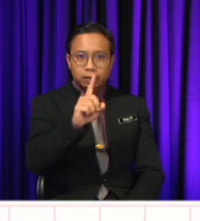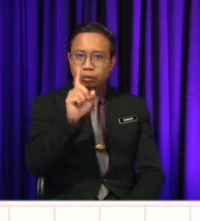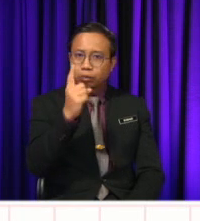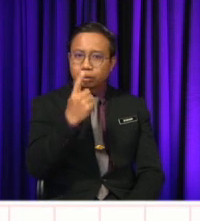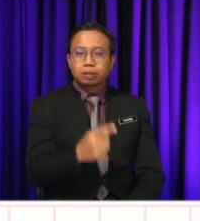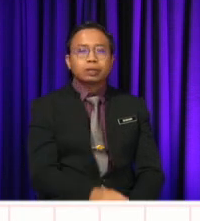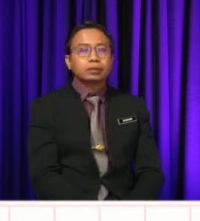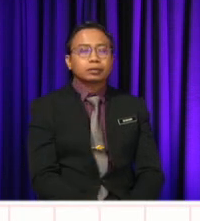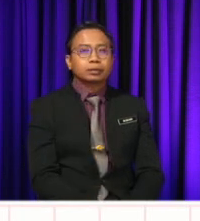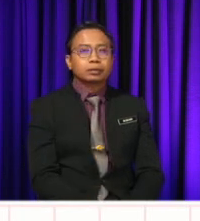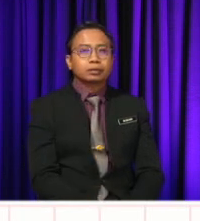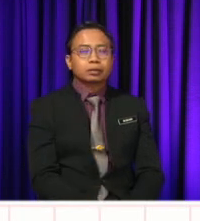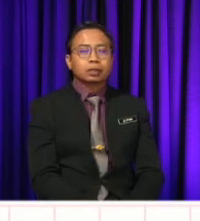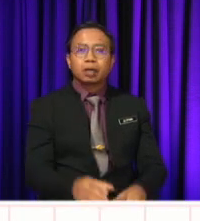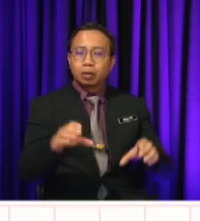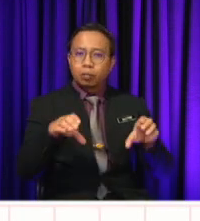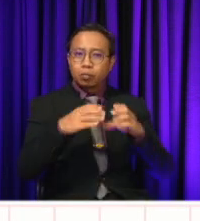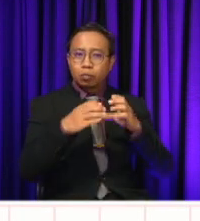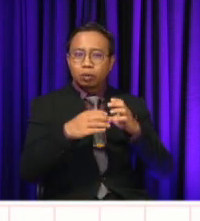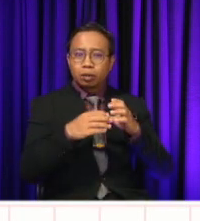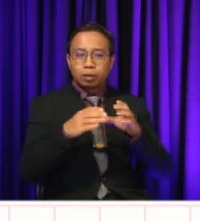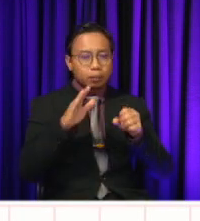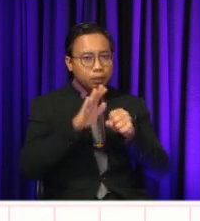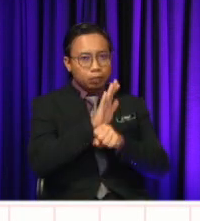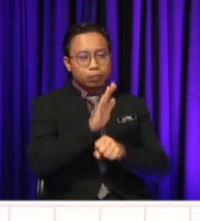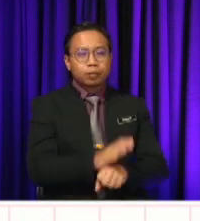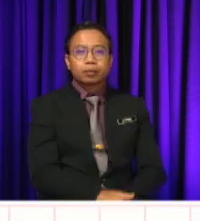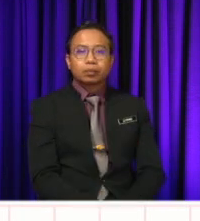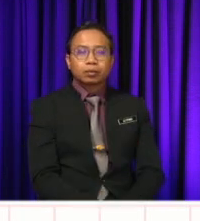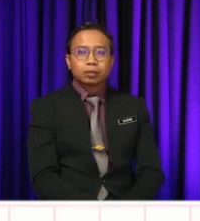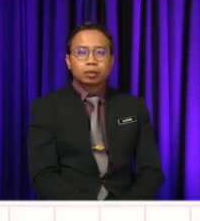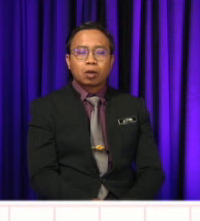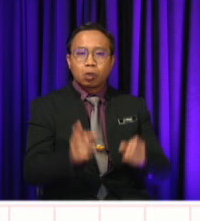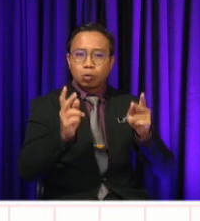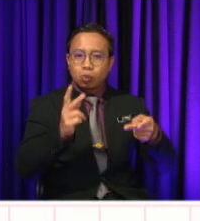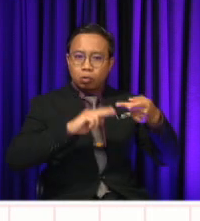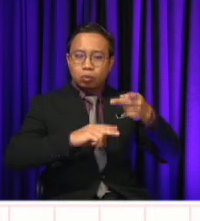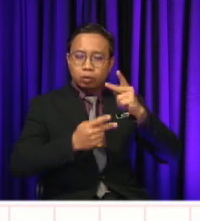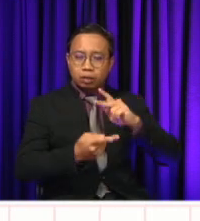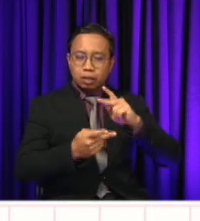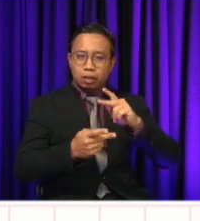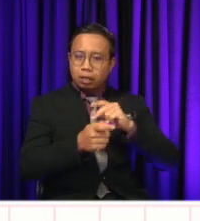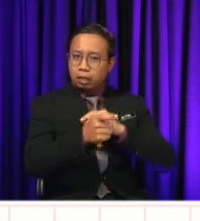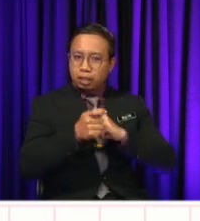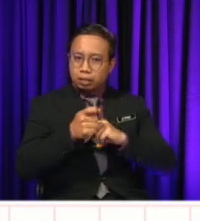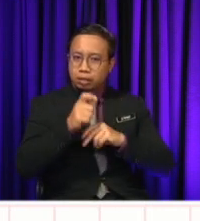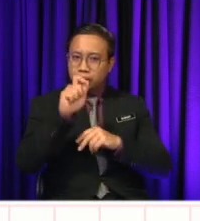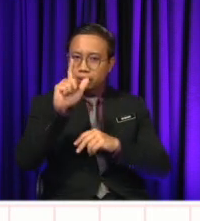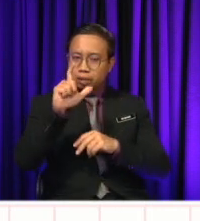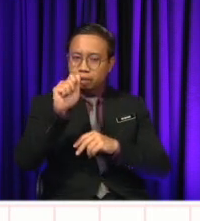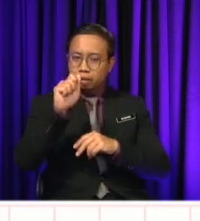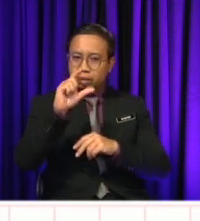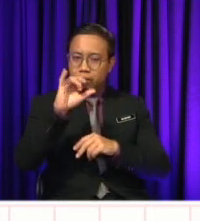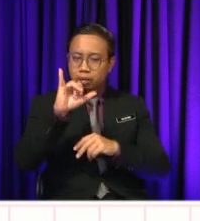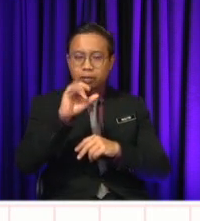oke belakang kita akan buat penuh ke kotak laci Oke kotak laci laci